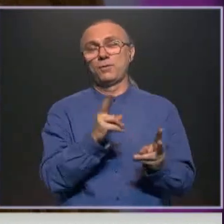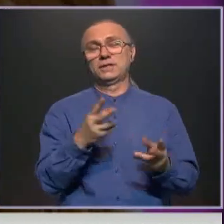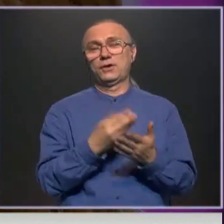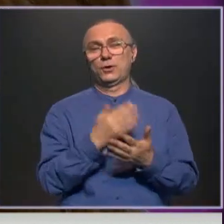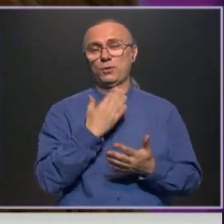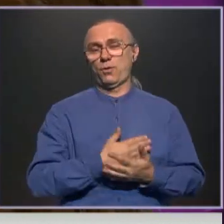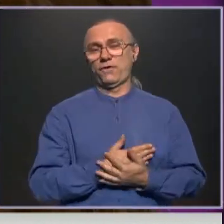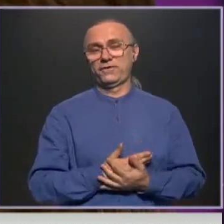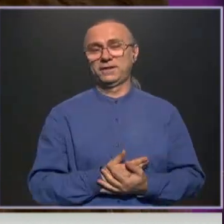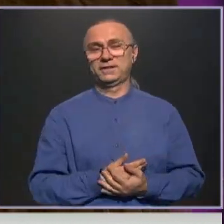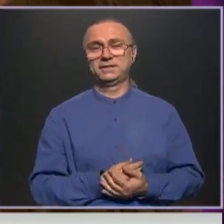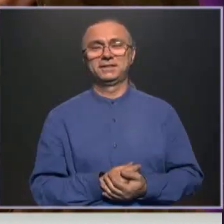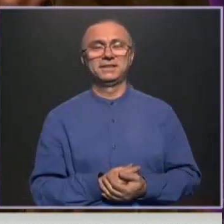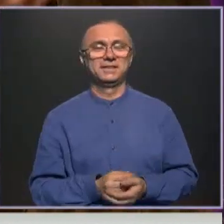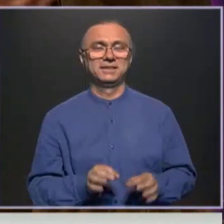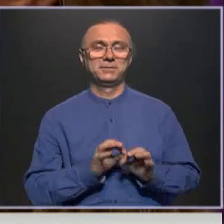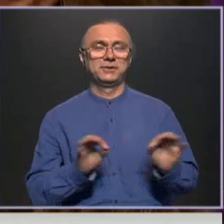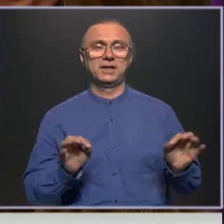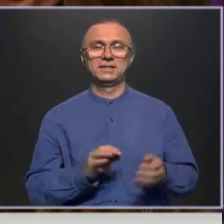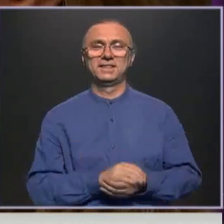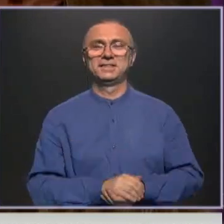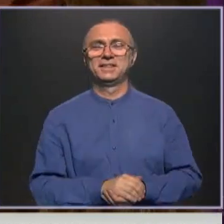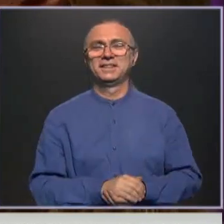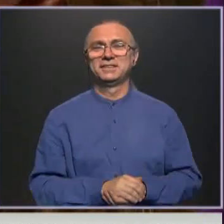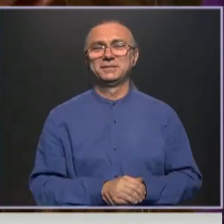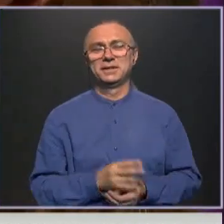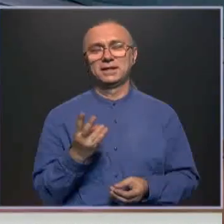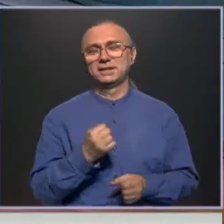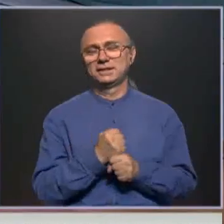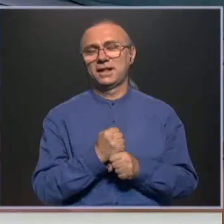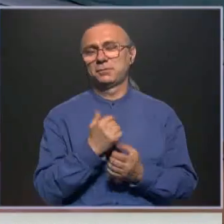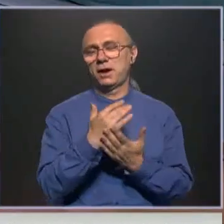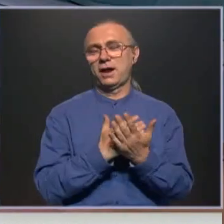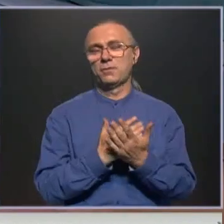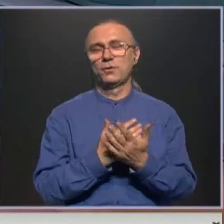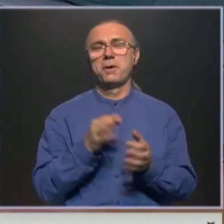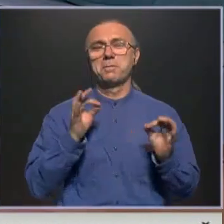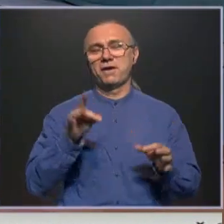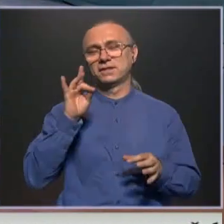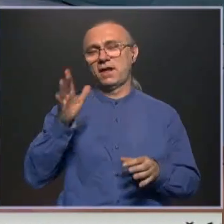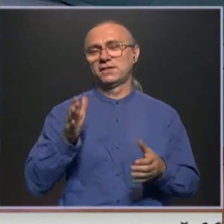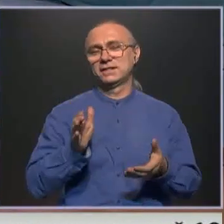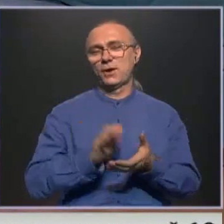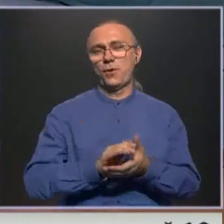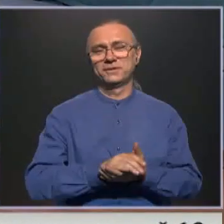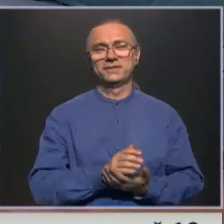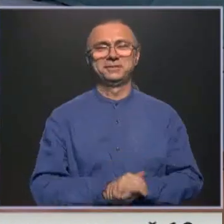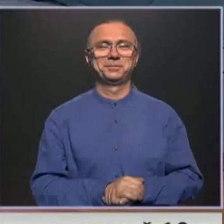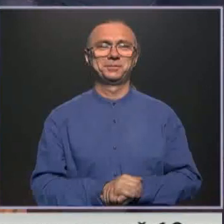замечательная точка у нас сегодня в программе. Нам надо с вами делать программу о знакомствах православных. Я прям слушала вас и поняла. Да. Друзья,